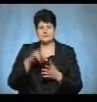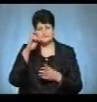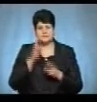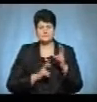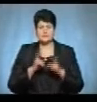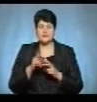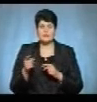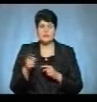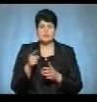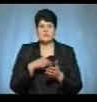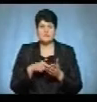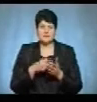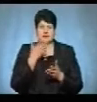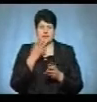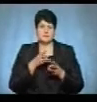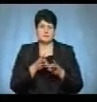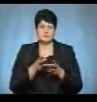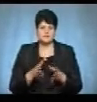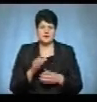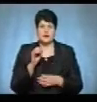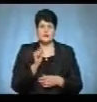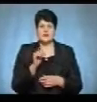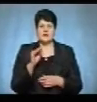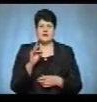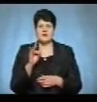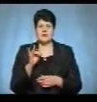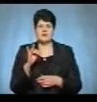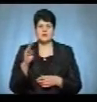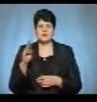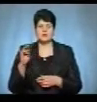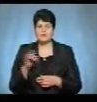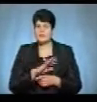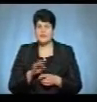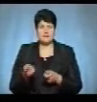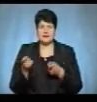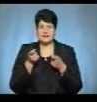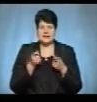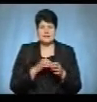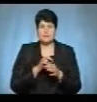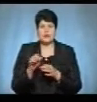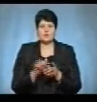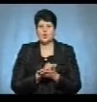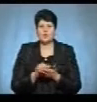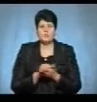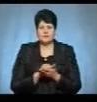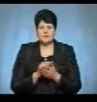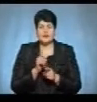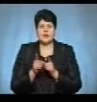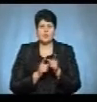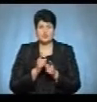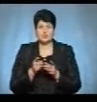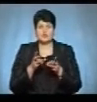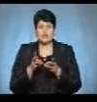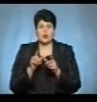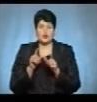підприємства «Тернопільміськтеплокомуненерго» Антоніна Решетуха не принесла на судове засідання проект документації «Реконструкція котельні